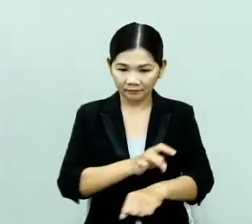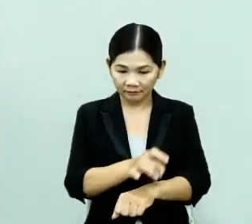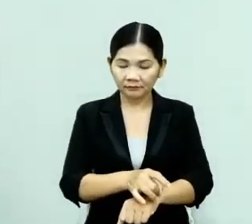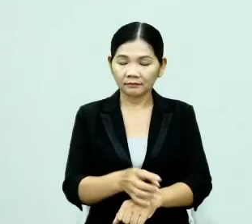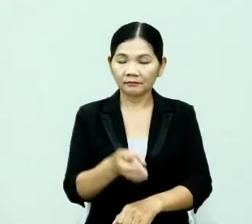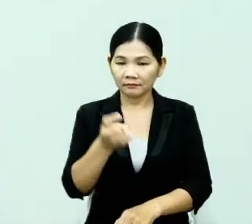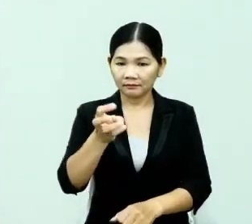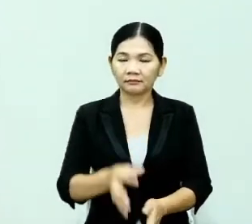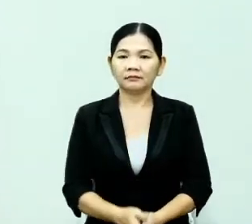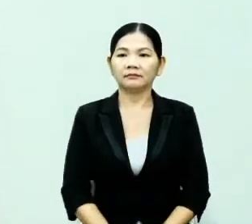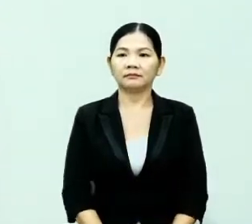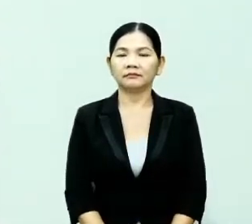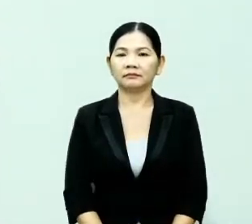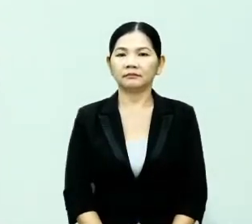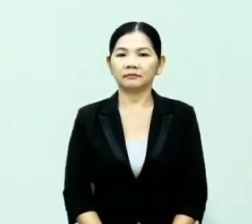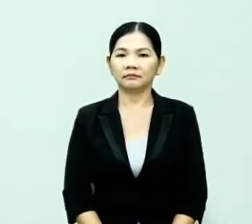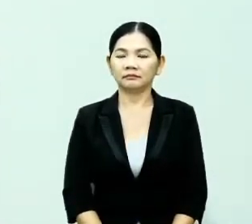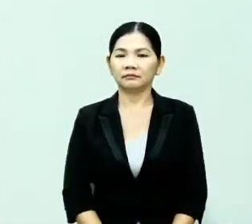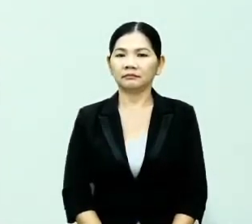កូន